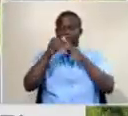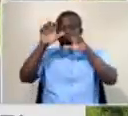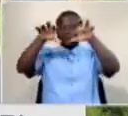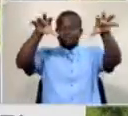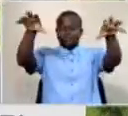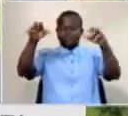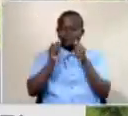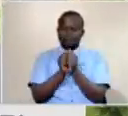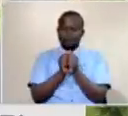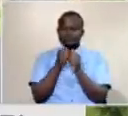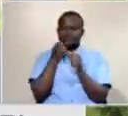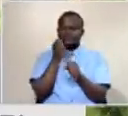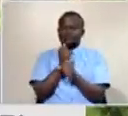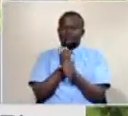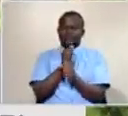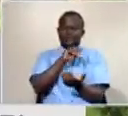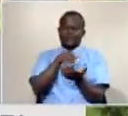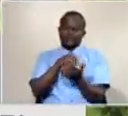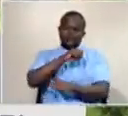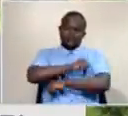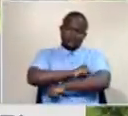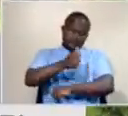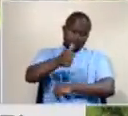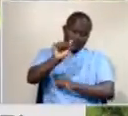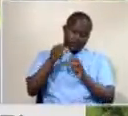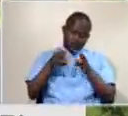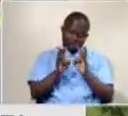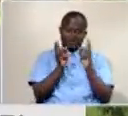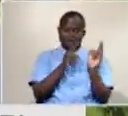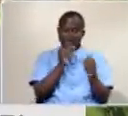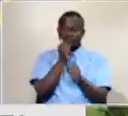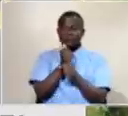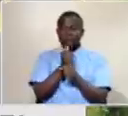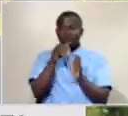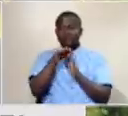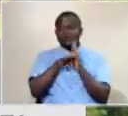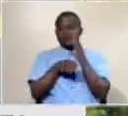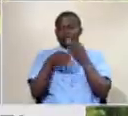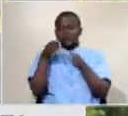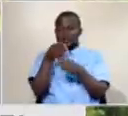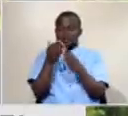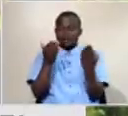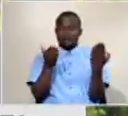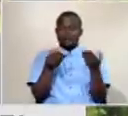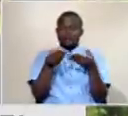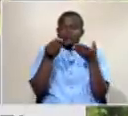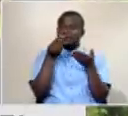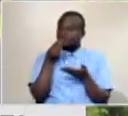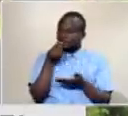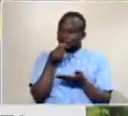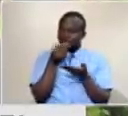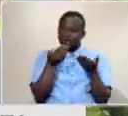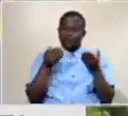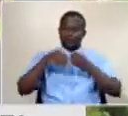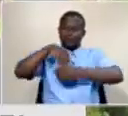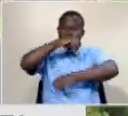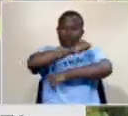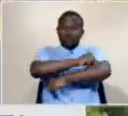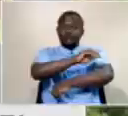mashuri, hari imikorere y'ikigo cy'ishuri ubwacyo ubwo gisanzwe gikora, hari gahunda zo kubaka kugaburira abana ku